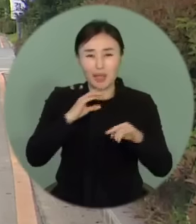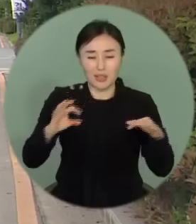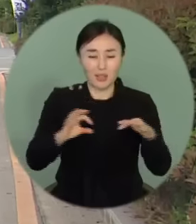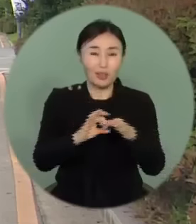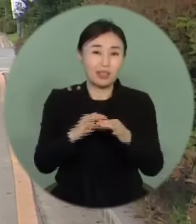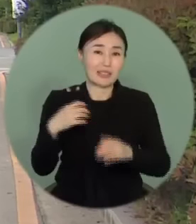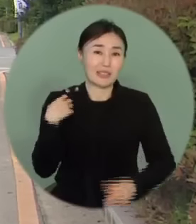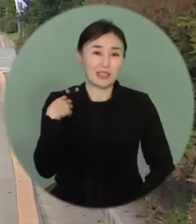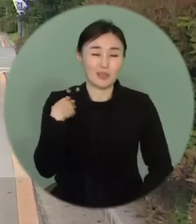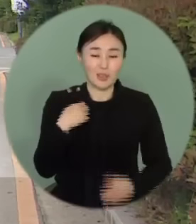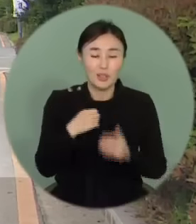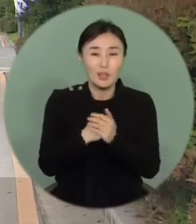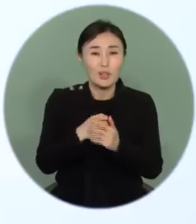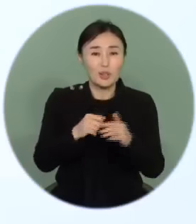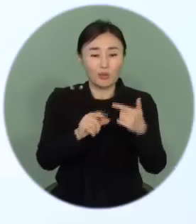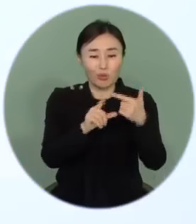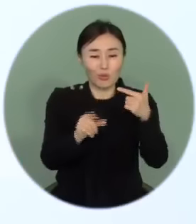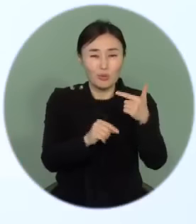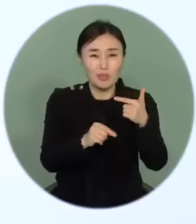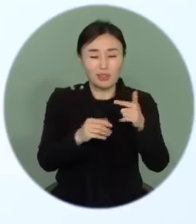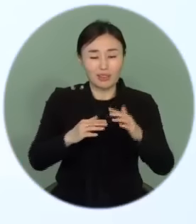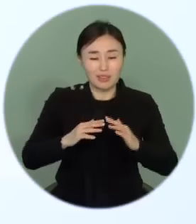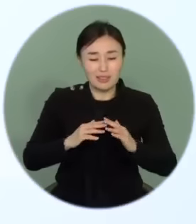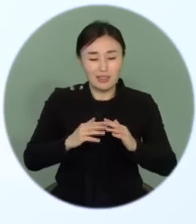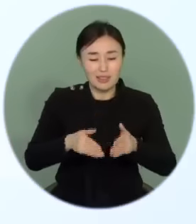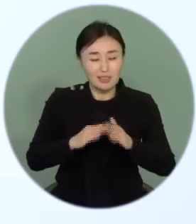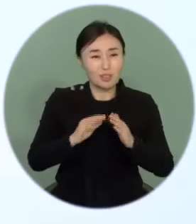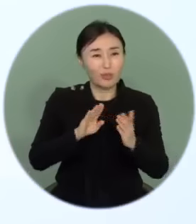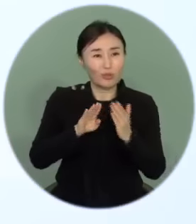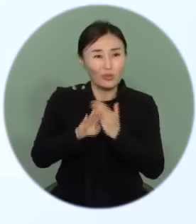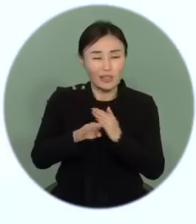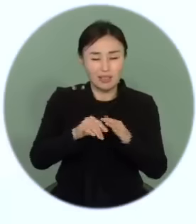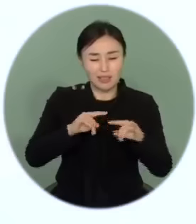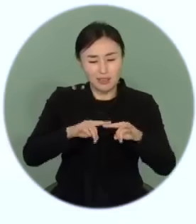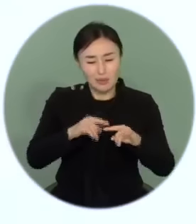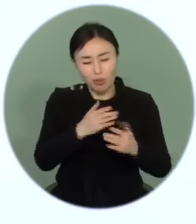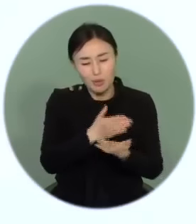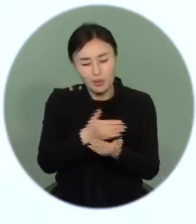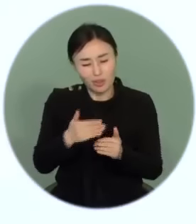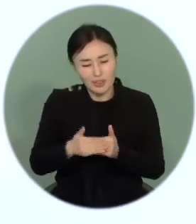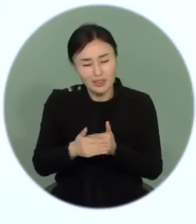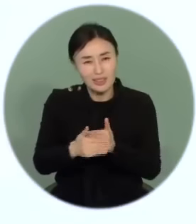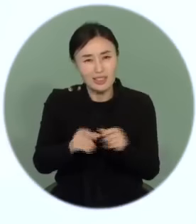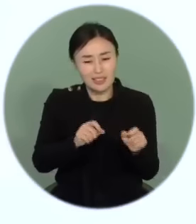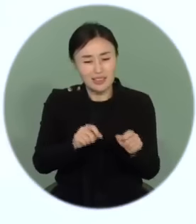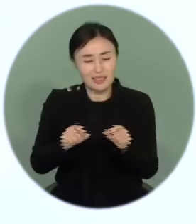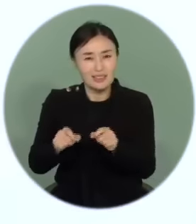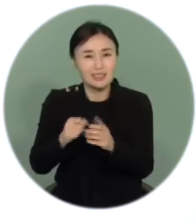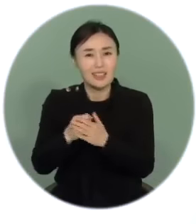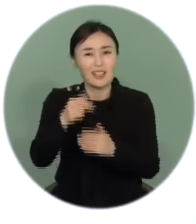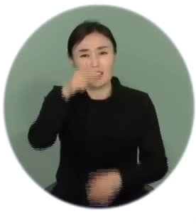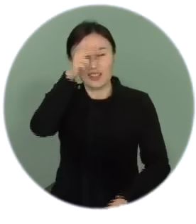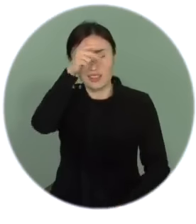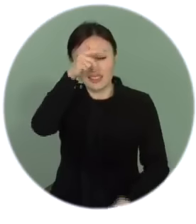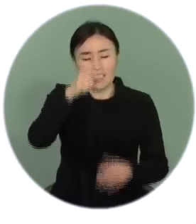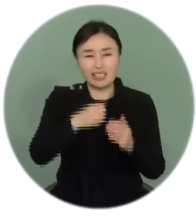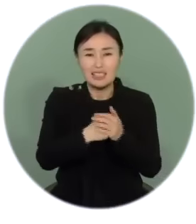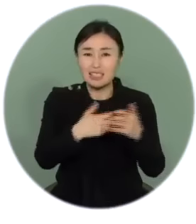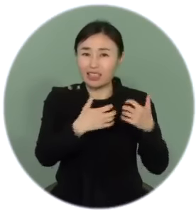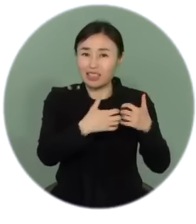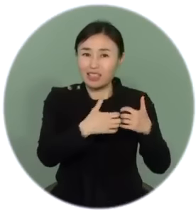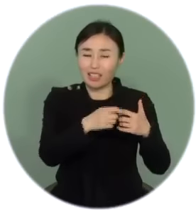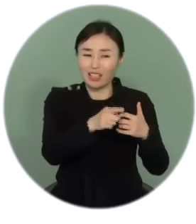지난해 6월 설치 이후 넉 달 동안 전기 신청에 필요한 조건을 채우지 않는 등 절차를 지연시키고도 경찰은 기기 설치